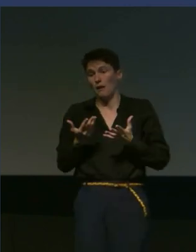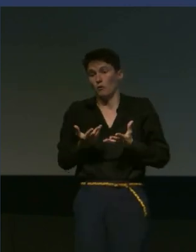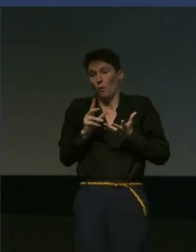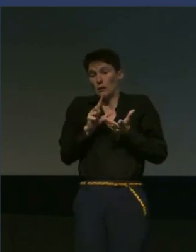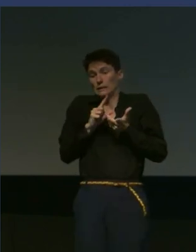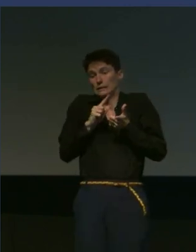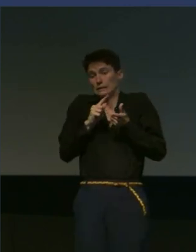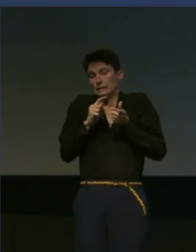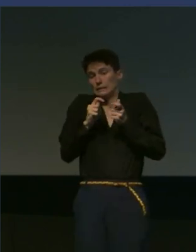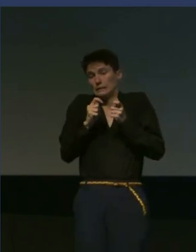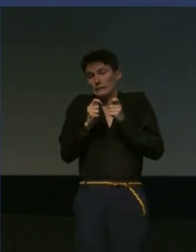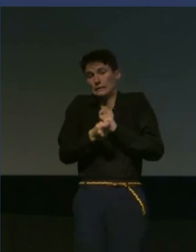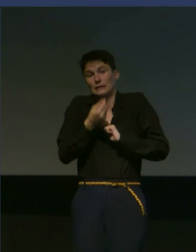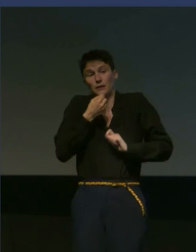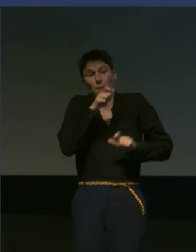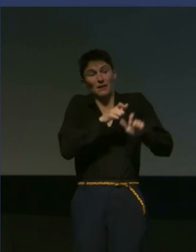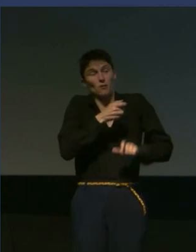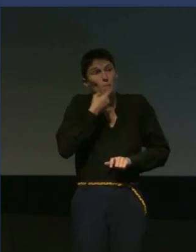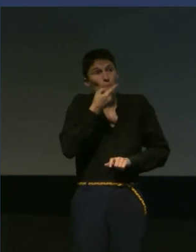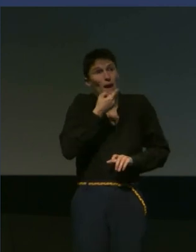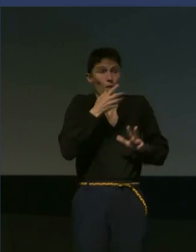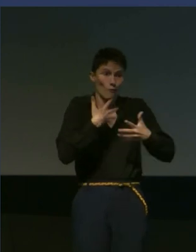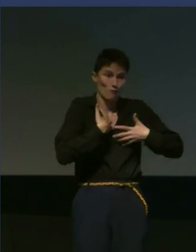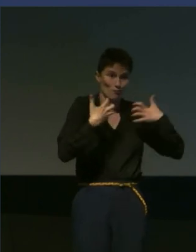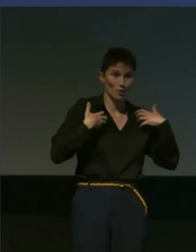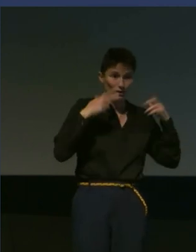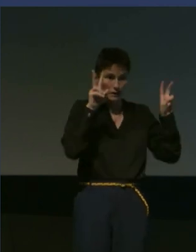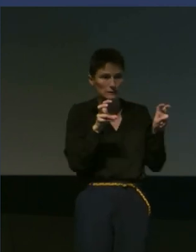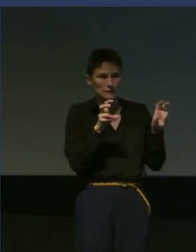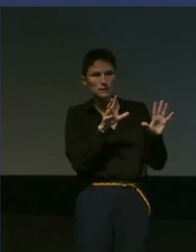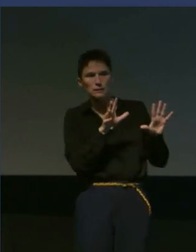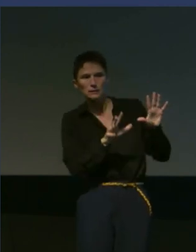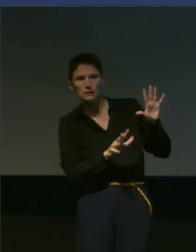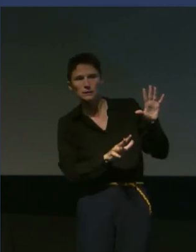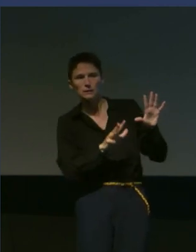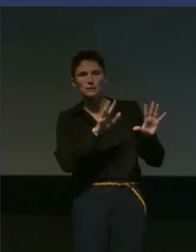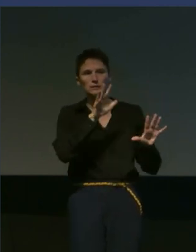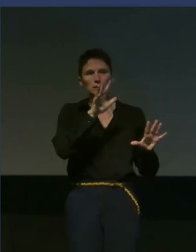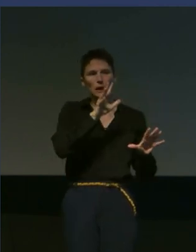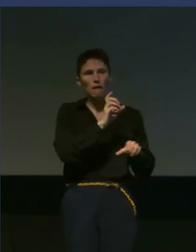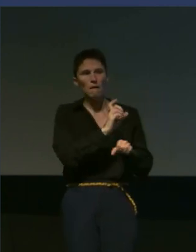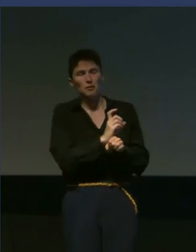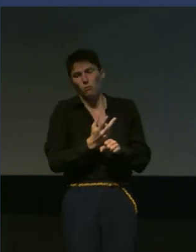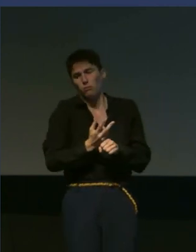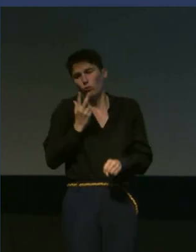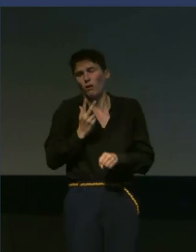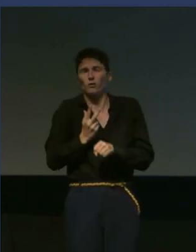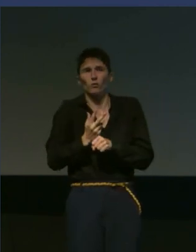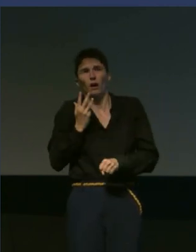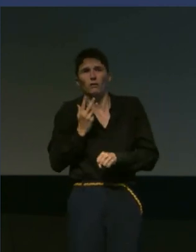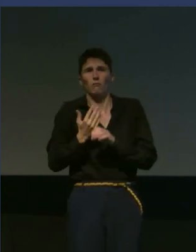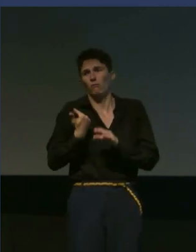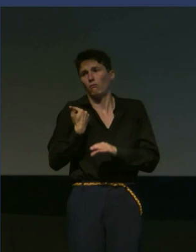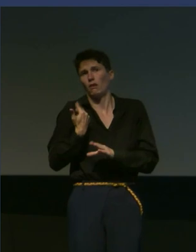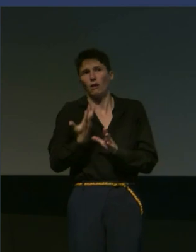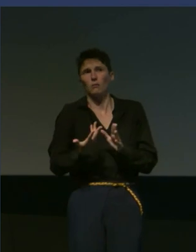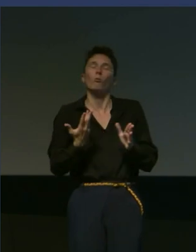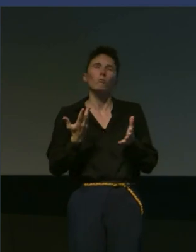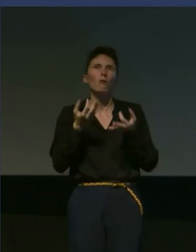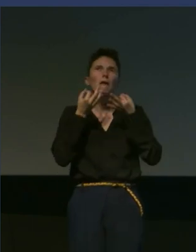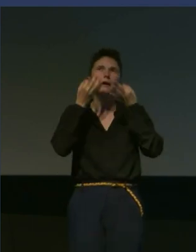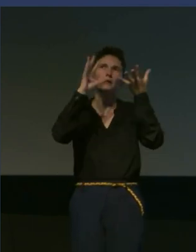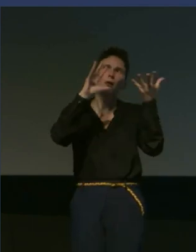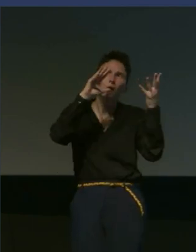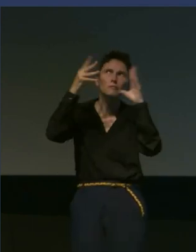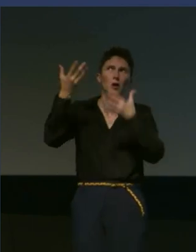remettre en question la parole scientifique. C'est vraiment, ça a 3 ans, quoi. C'est en 3 ans, non, c'est climato-scepticisme, au niveau vivant, qui entend ça,